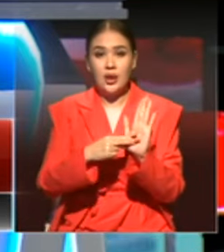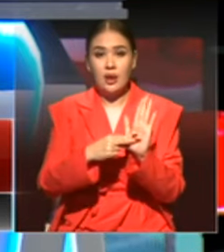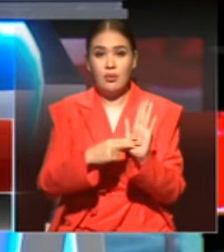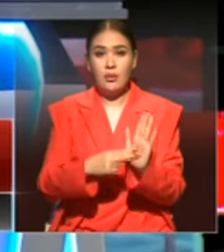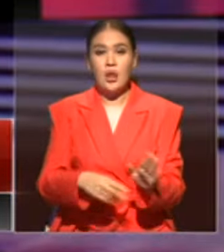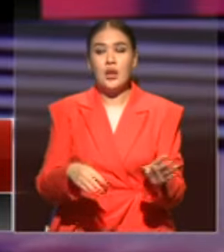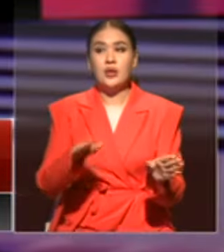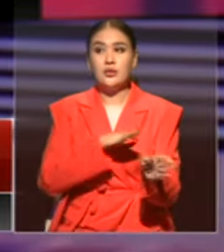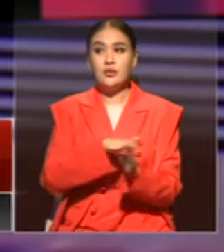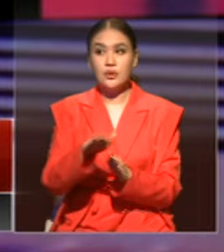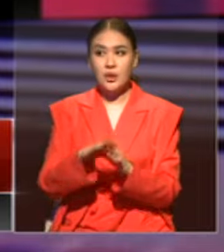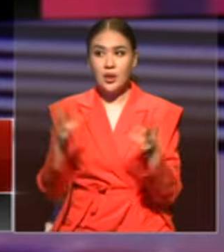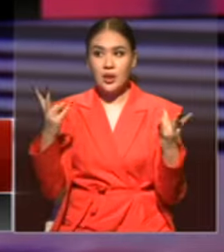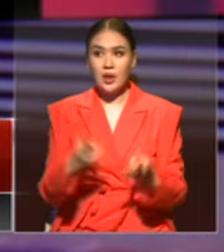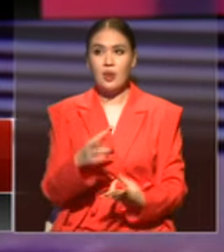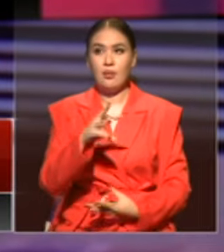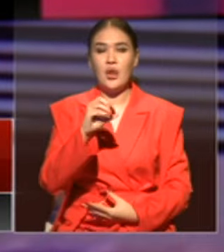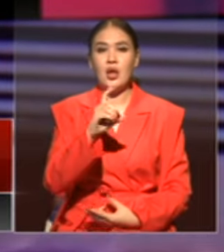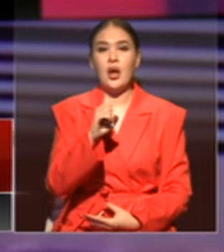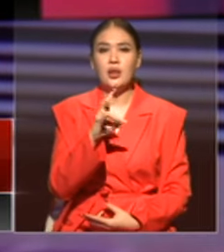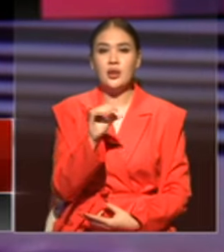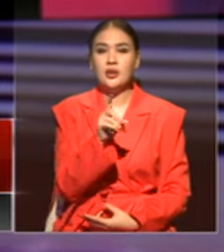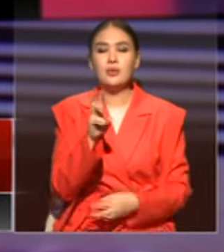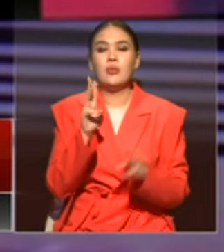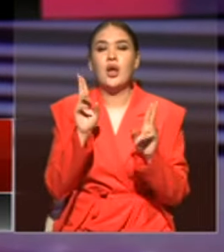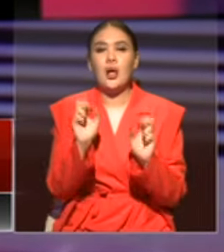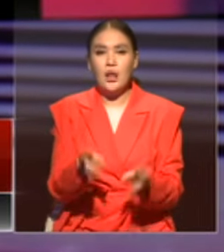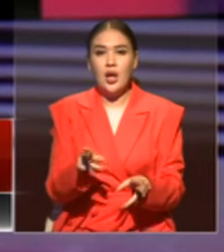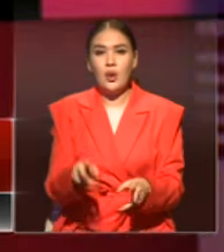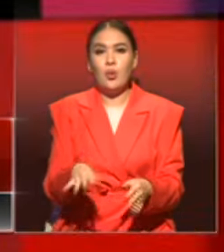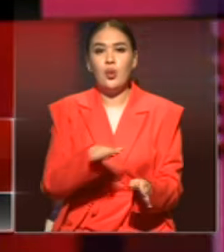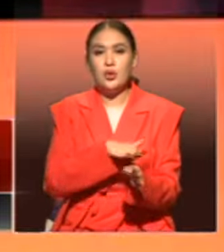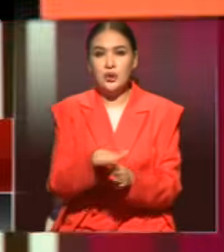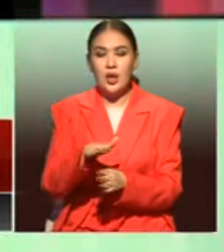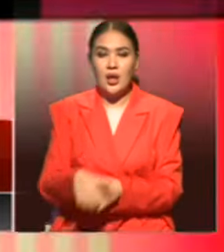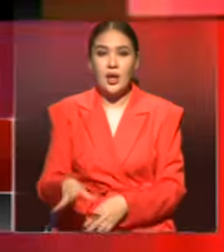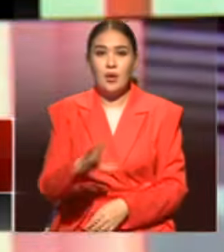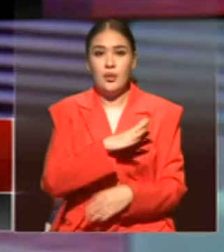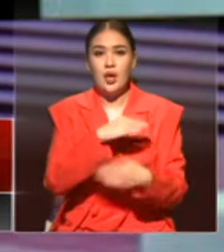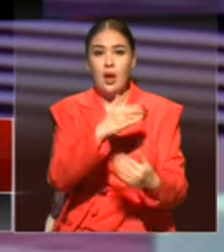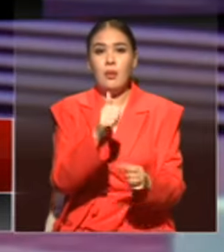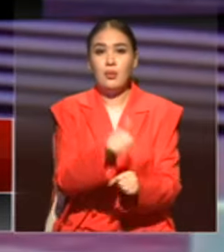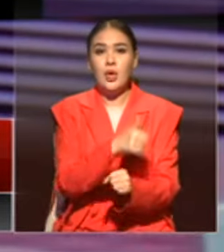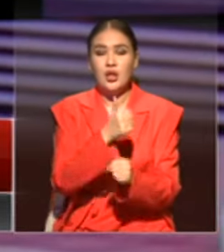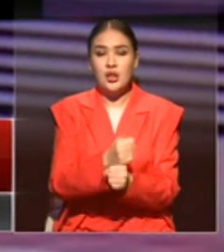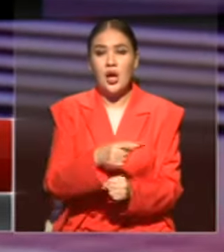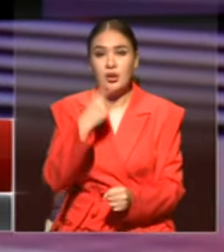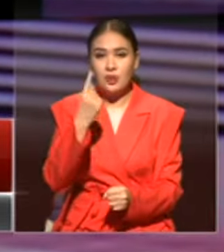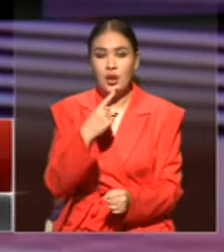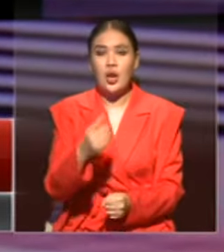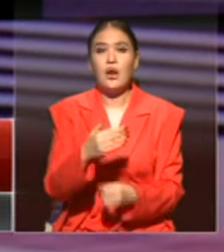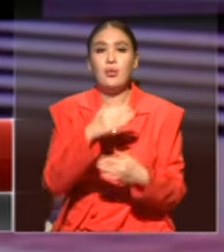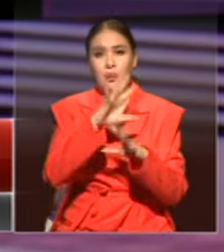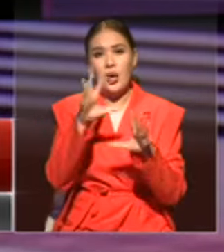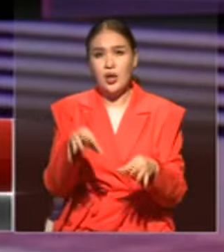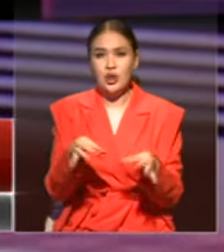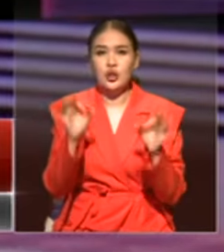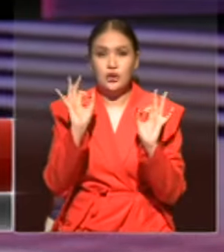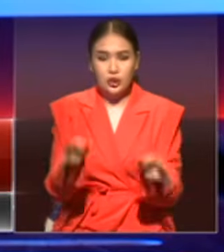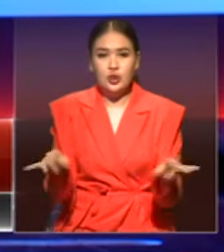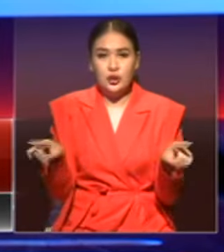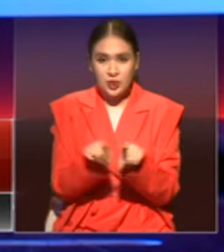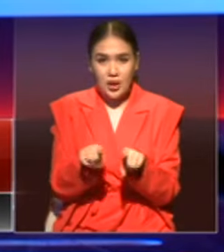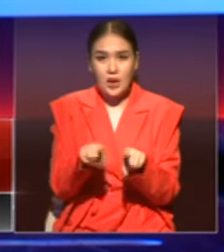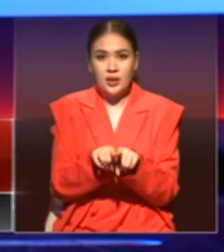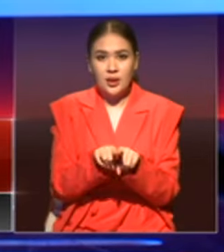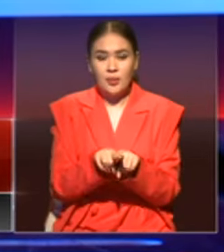нақты шаралар керек, механизмдер олар қалай орындалатыны. Жаңа департамент басшысының айтып тұрғаны бір жағынан бәрі дұрыс сияқты, енді заңда бәрі